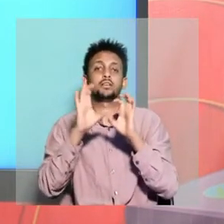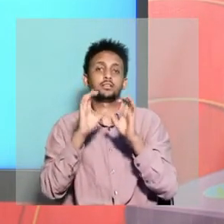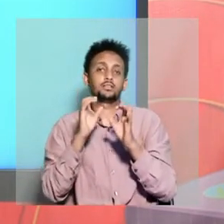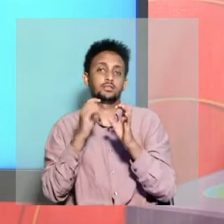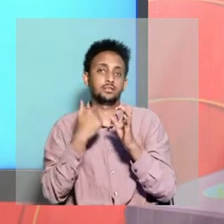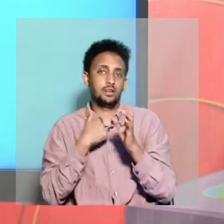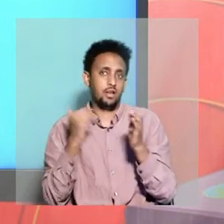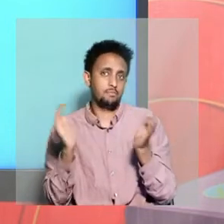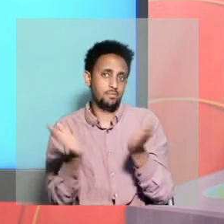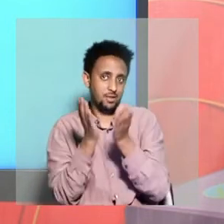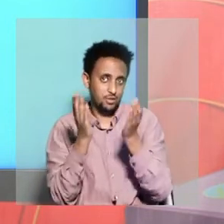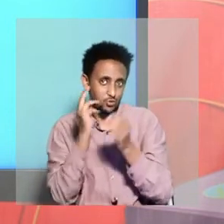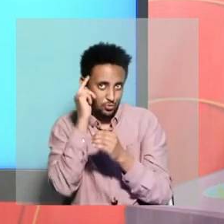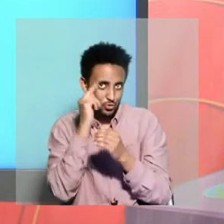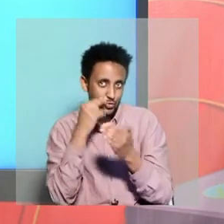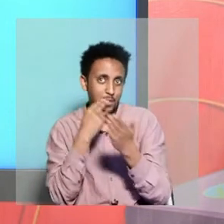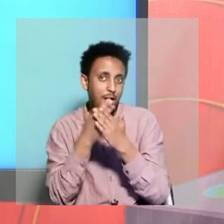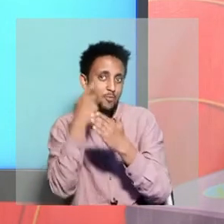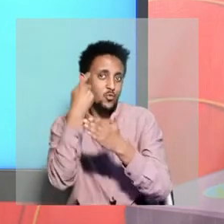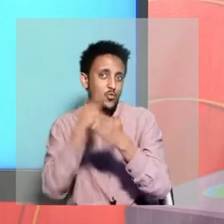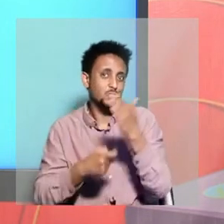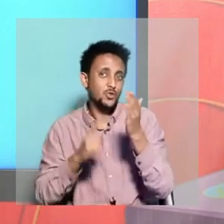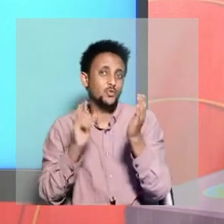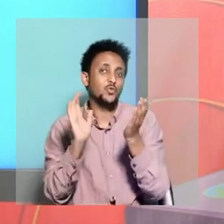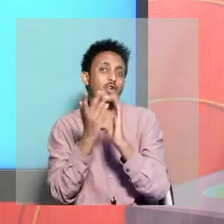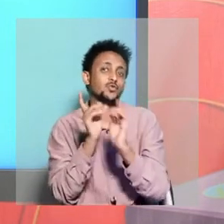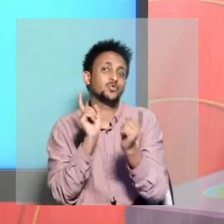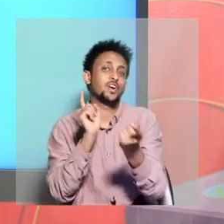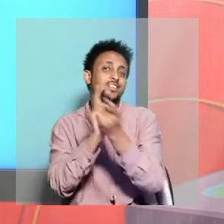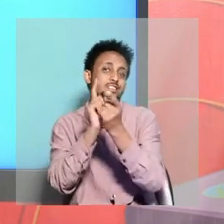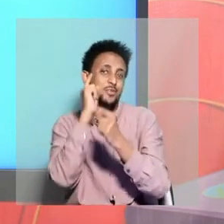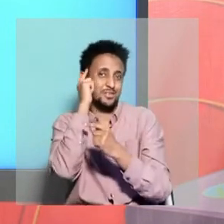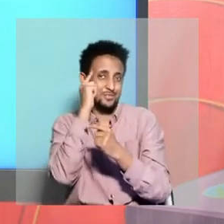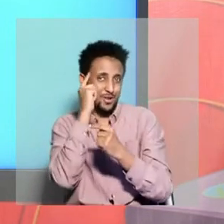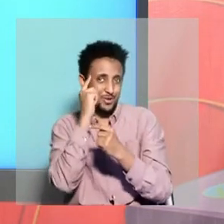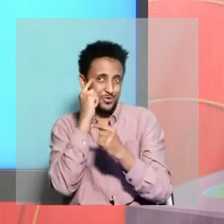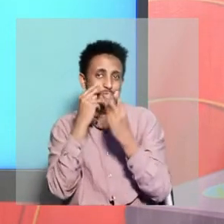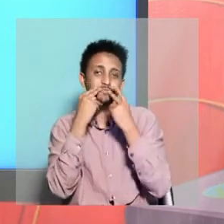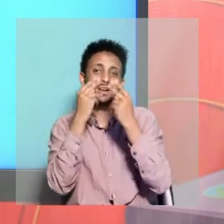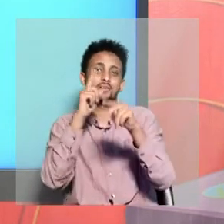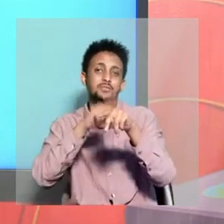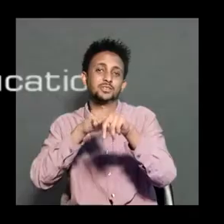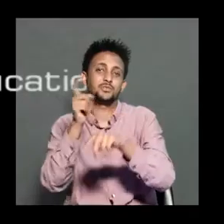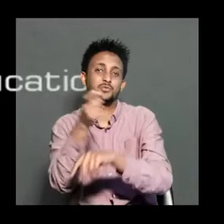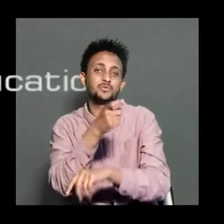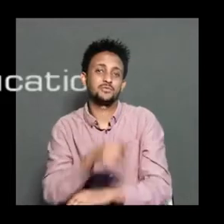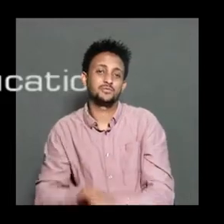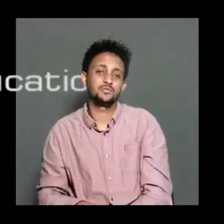እመኛለሁ መልካም ውጤት ለሁላችሁም እንዲገጥም አስባለሁ እመኛለሁ መልካም ጊዜ